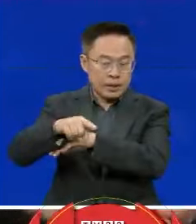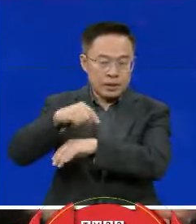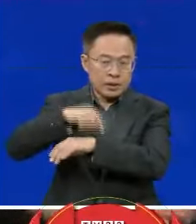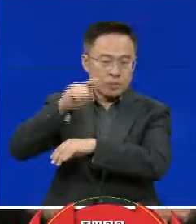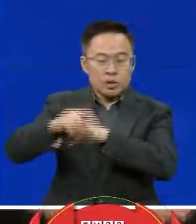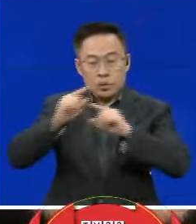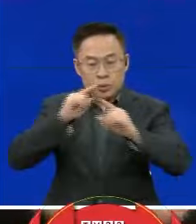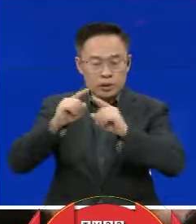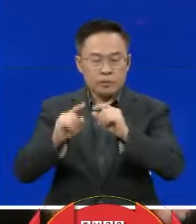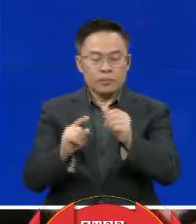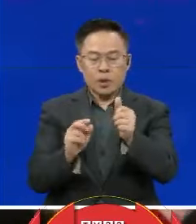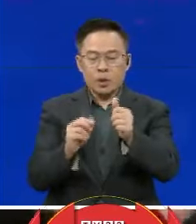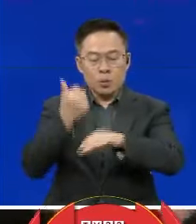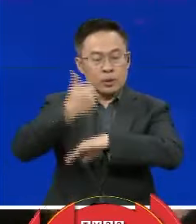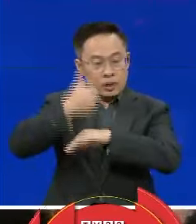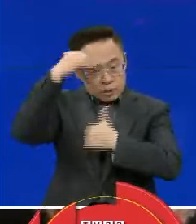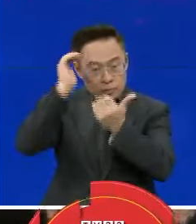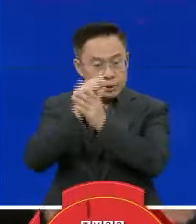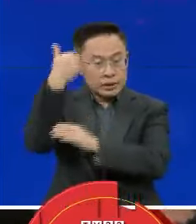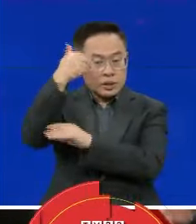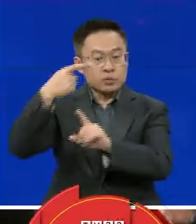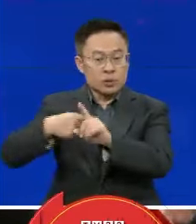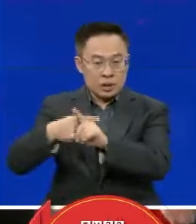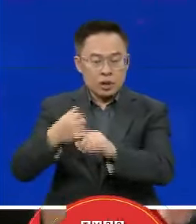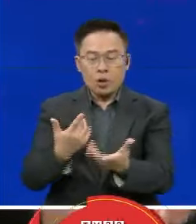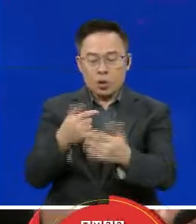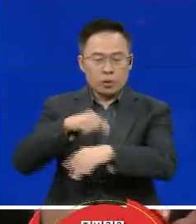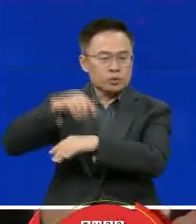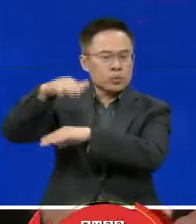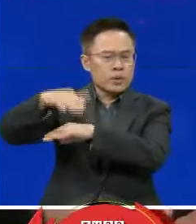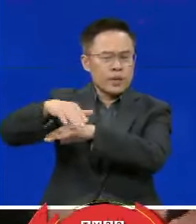านั่งพูดคุยกันว่าจะทำไงต่อไปนะครับบ่ายๆคงมีข่าวมานะ